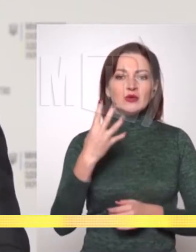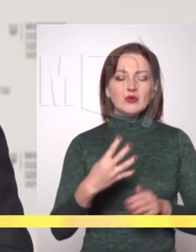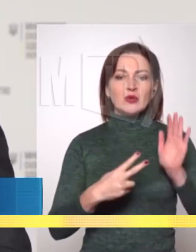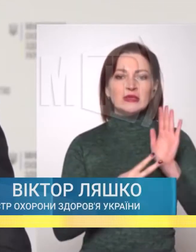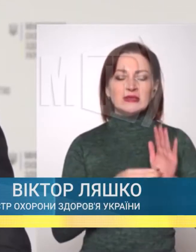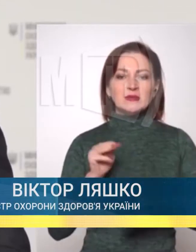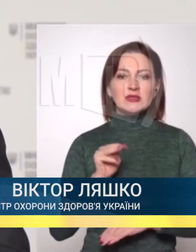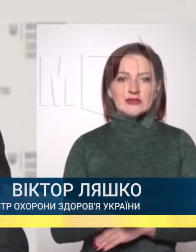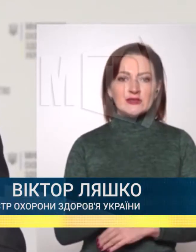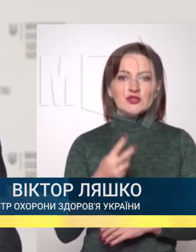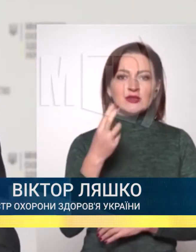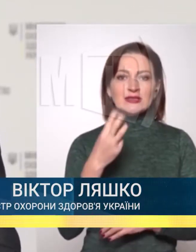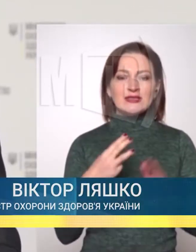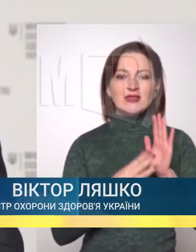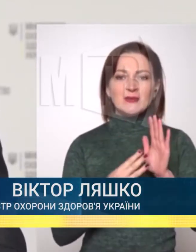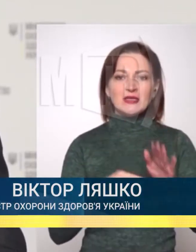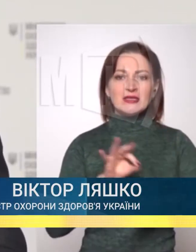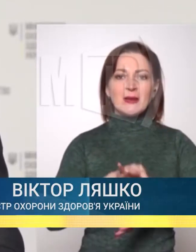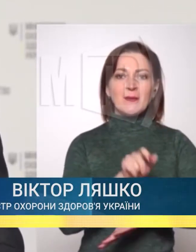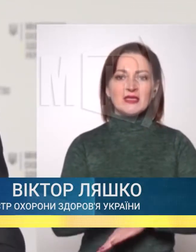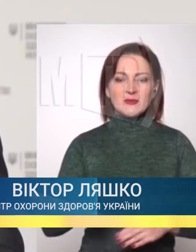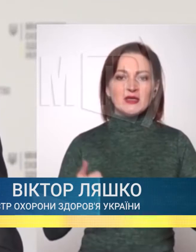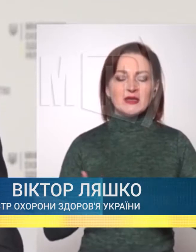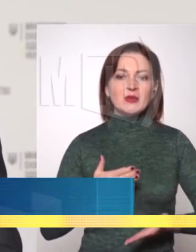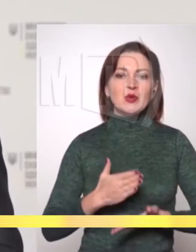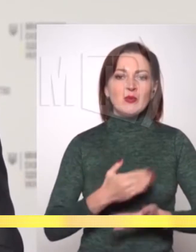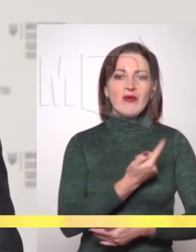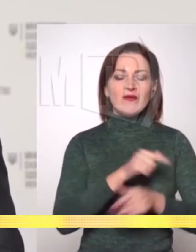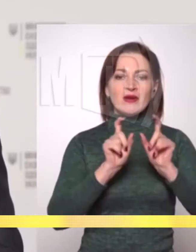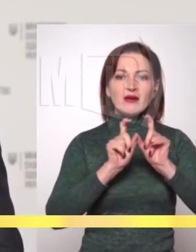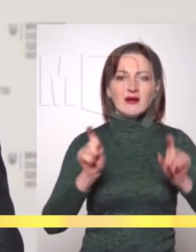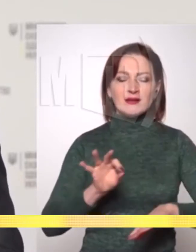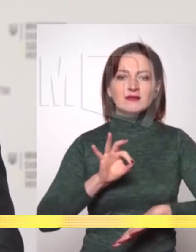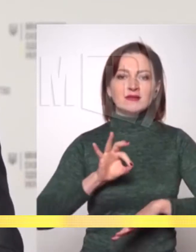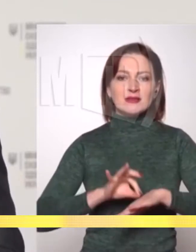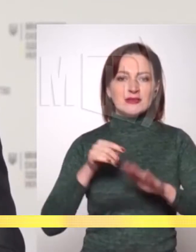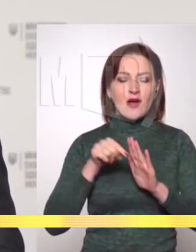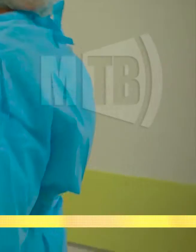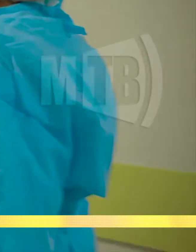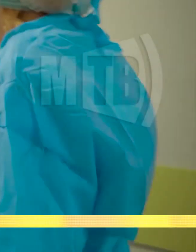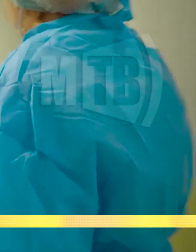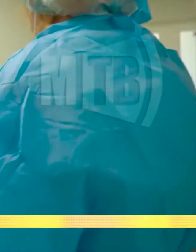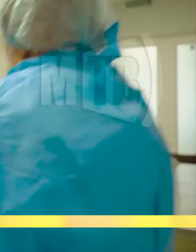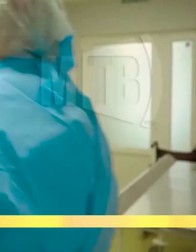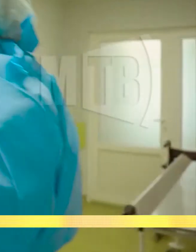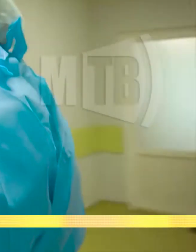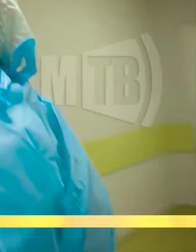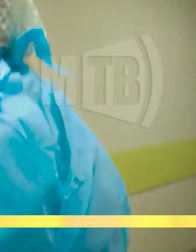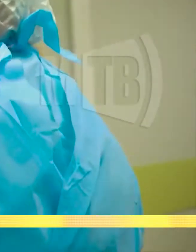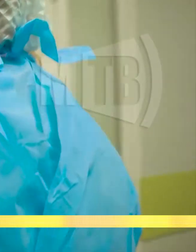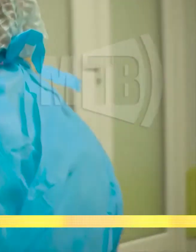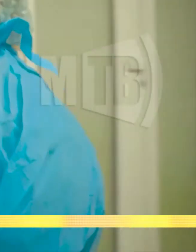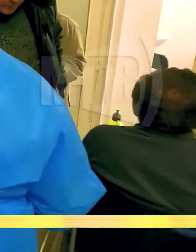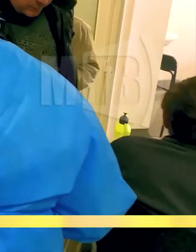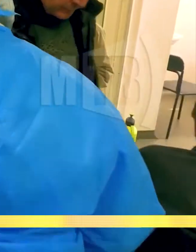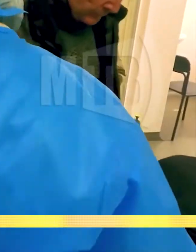47 380 пацієнтів наразі перебуває в лікарнях з діагнозом коронавірусна хвороба. Причина такого росту